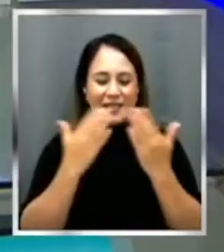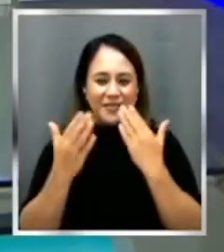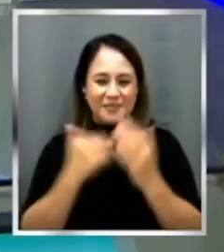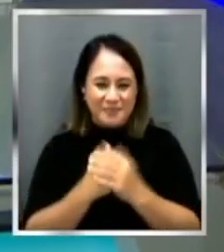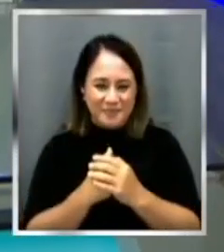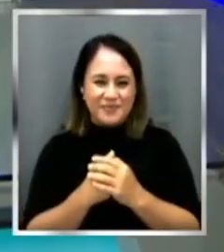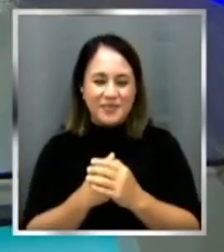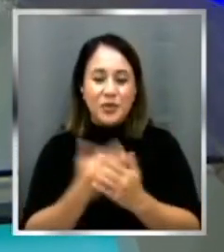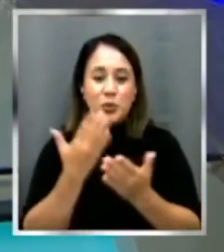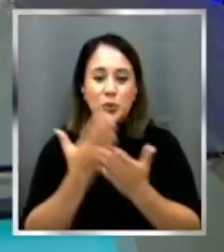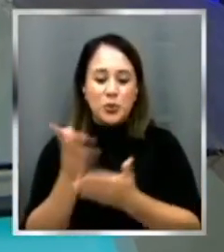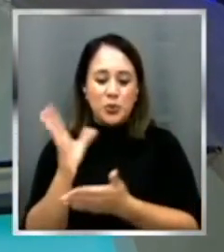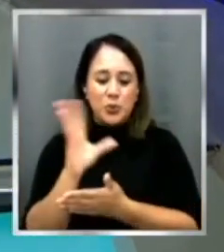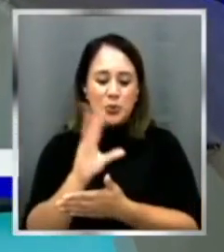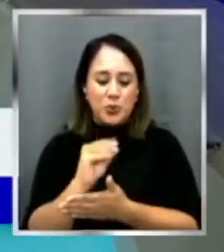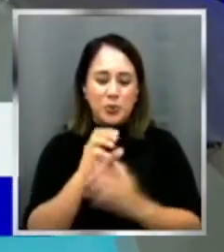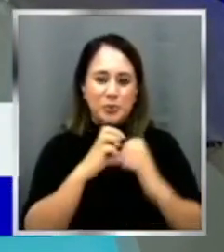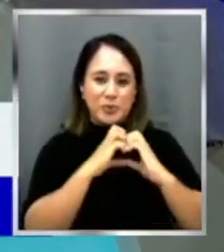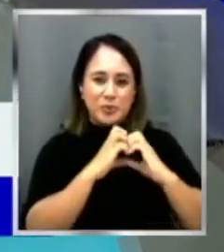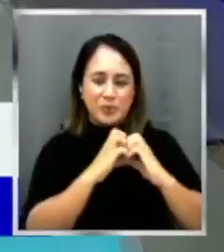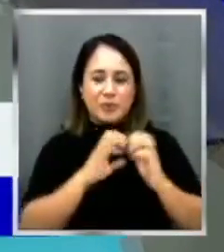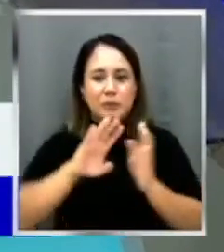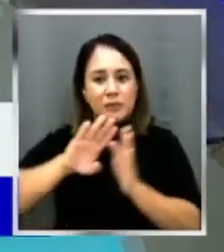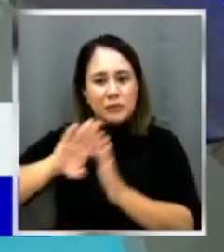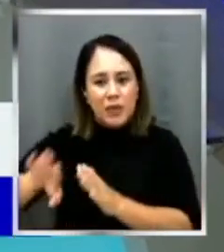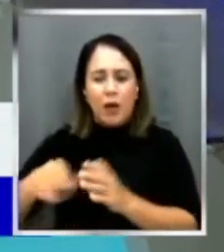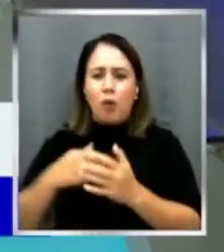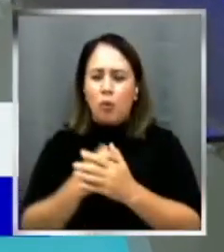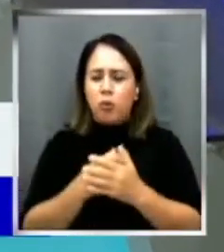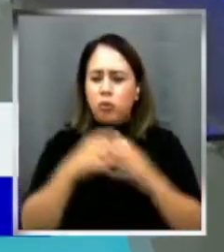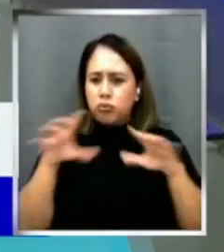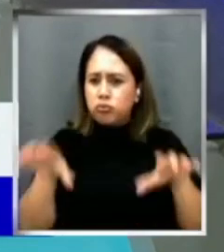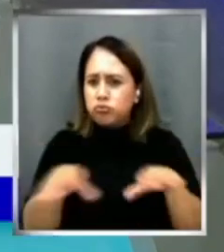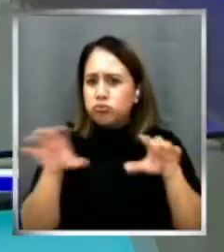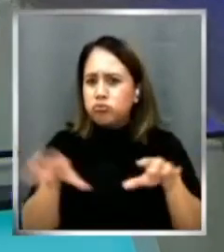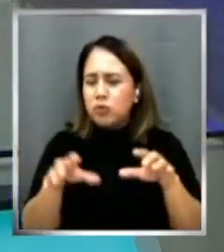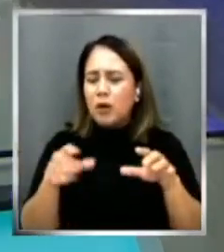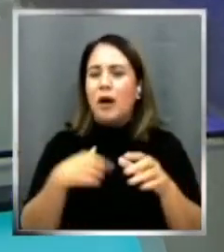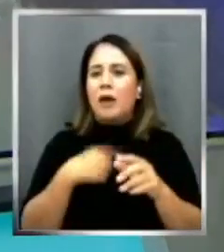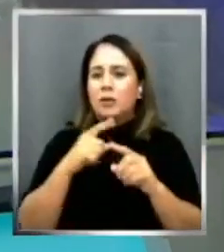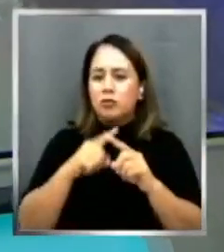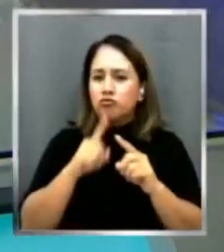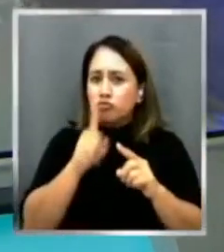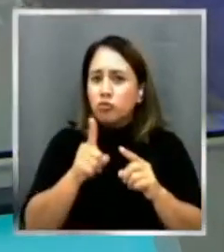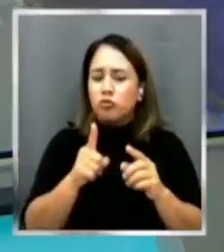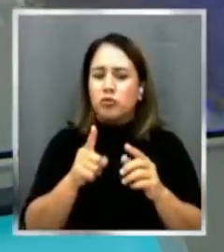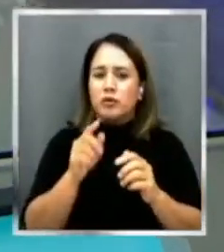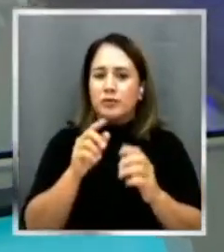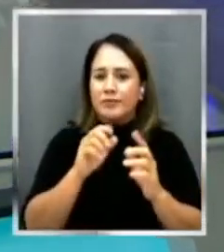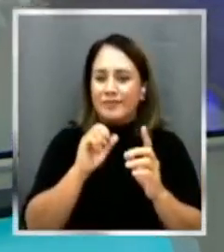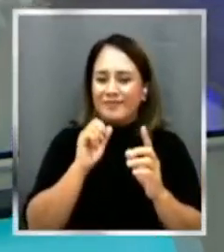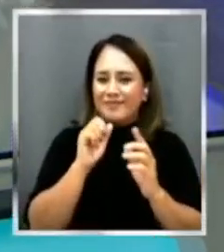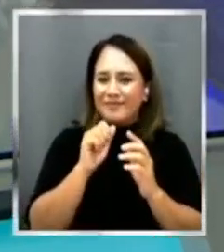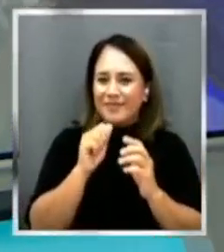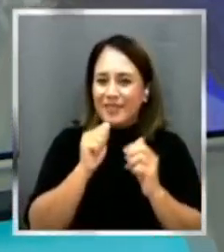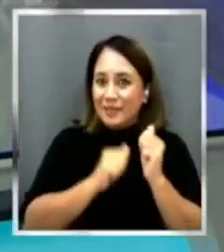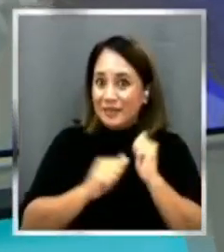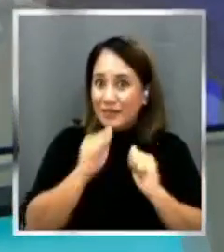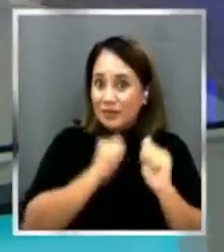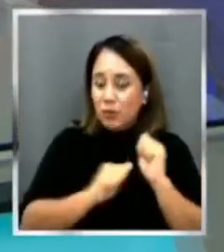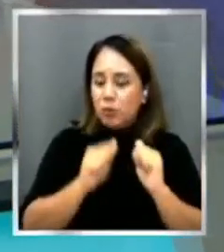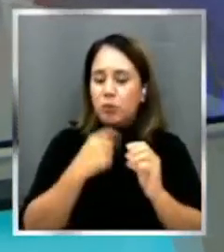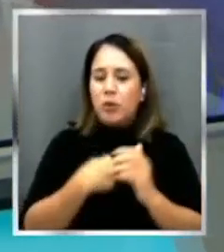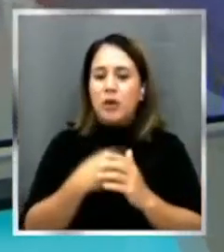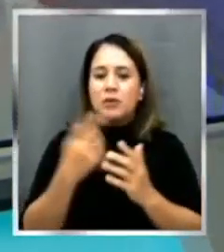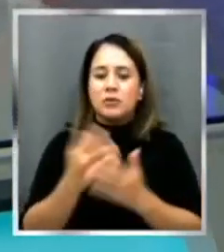Good evening mga kapuso! Bukod sa maaksyon at makatotohanan ng mga eksena, marami ring lessons na hatid ang latest installment ng